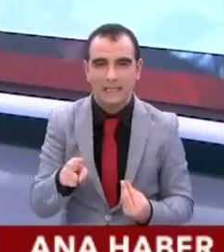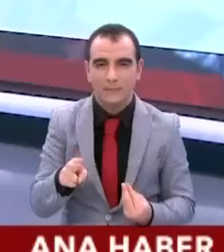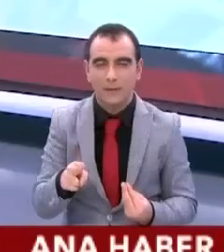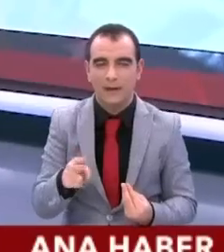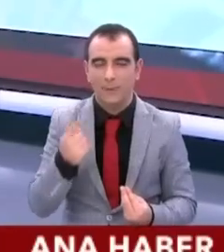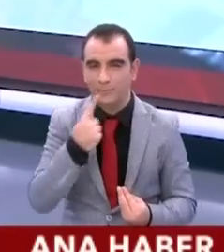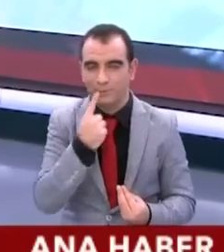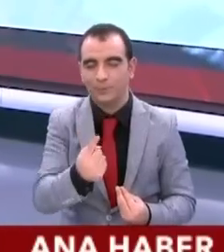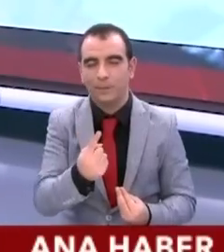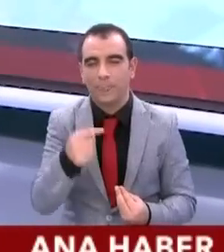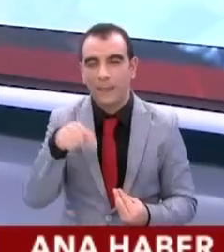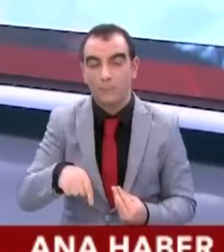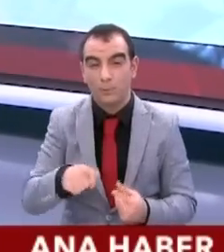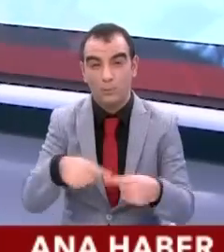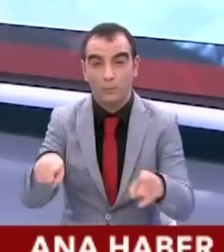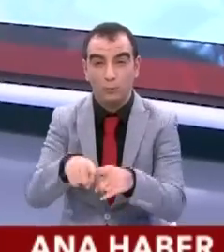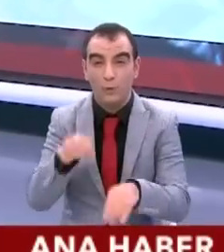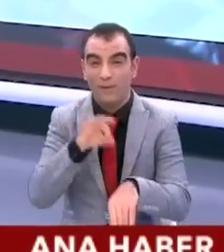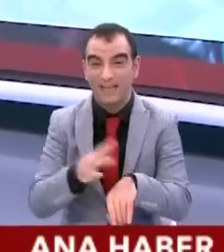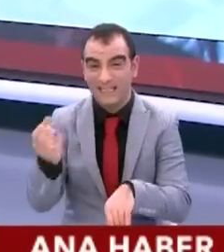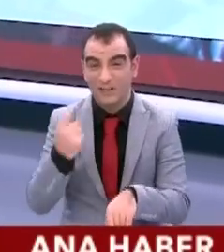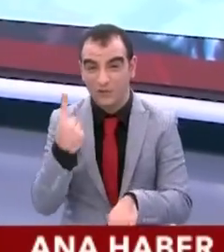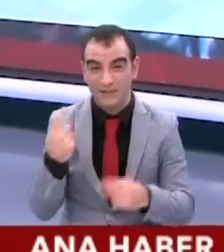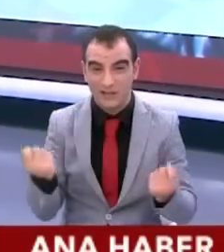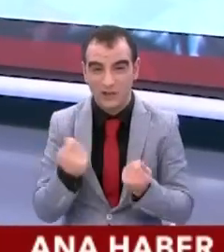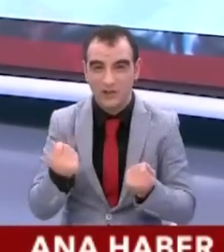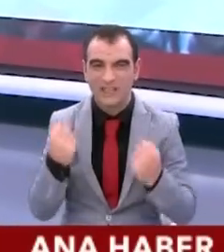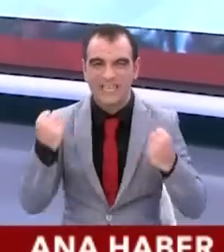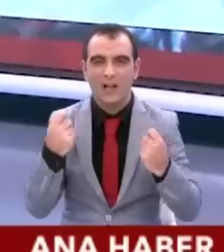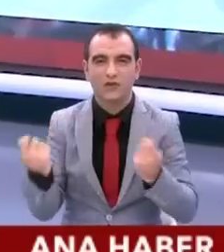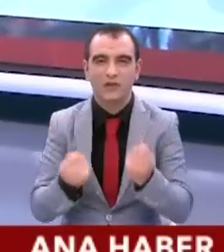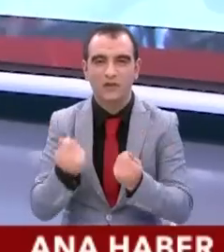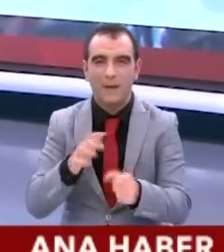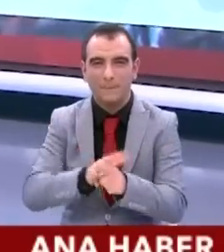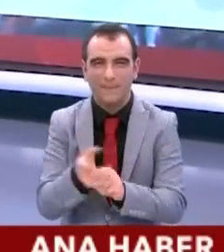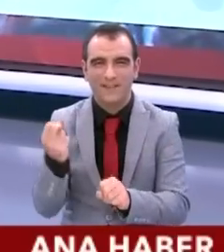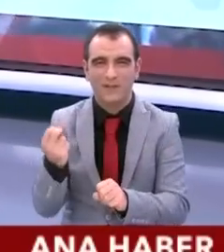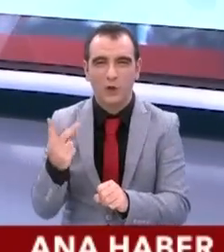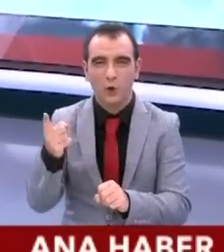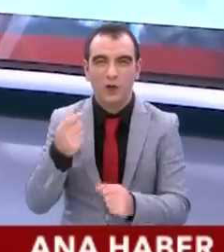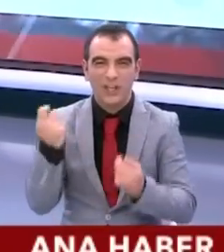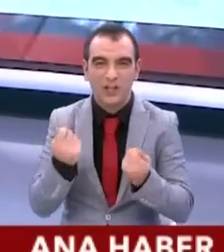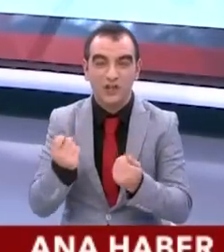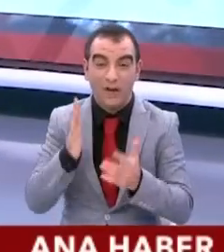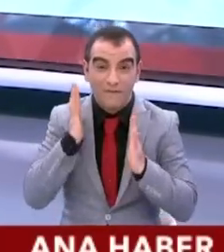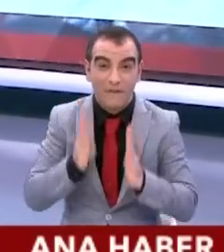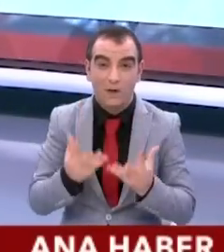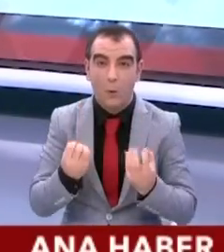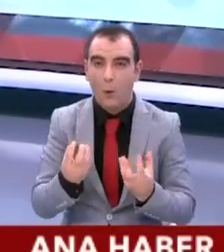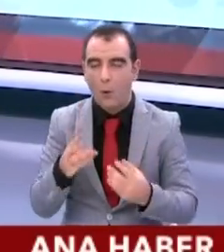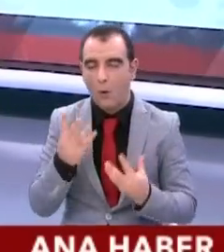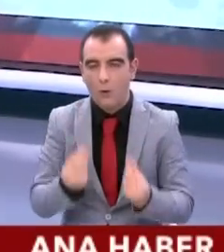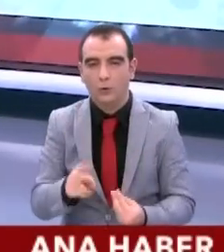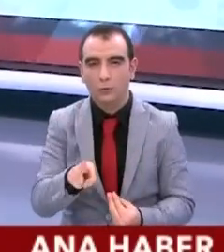Dolayısıyla Bu da vakit alıcı bir iş Tıpkı sağlık çalışanlarının pandemideki iş yükünün artışında gördüğümüz üzere